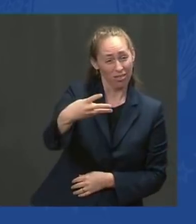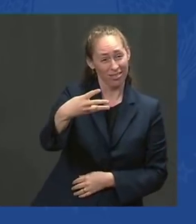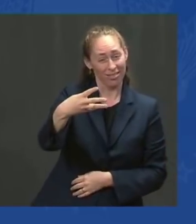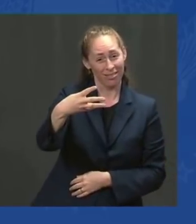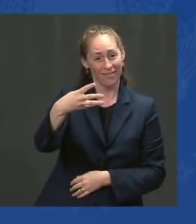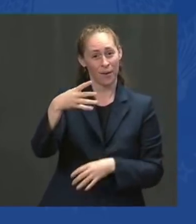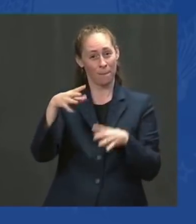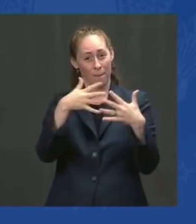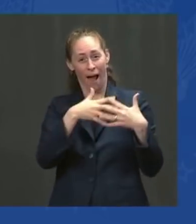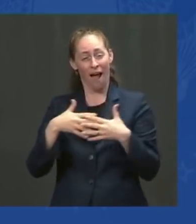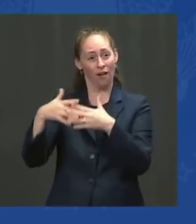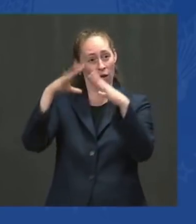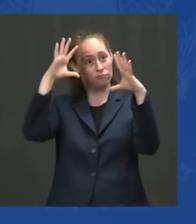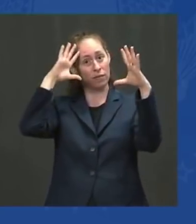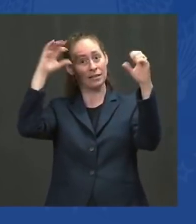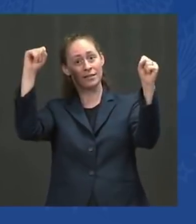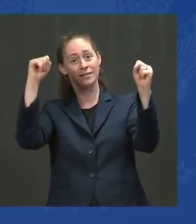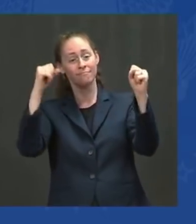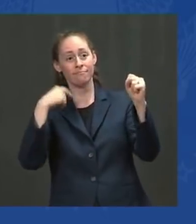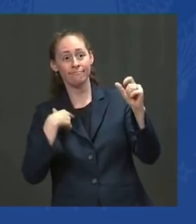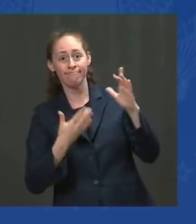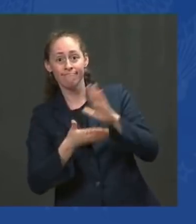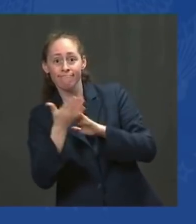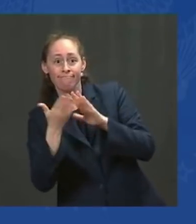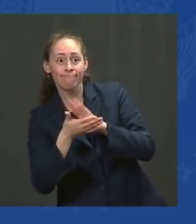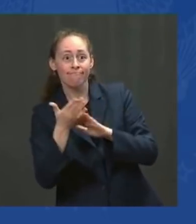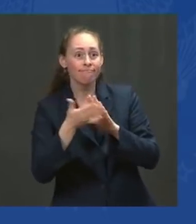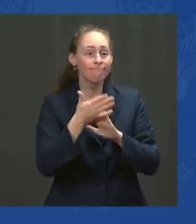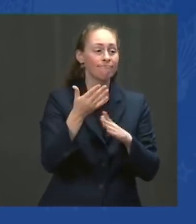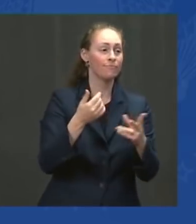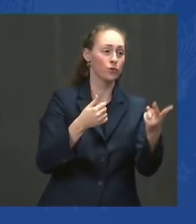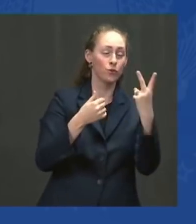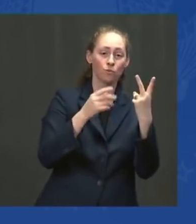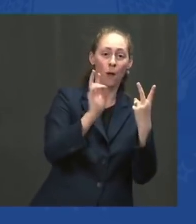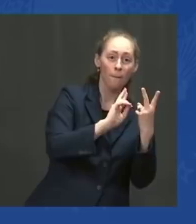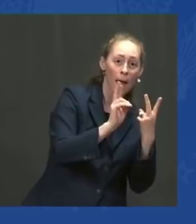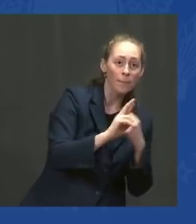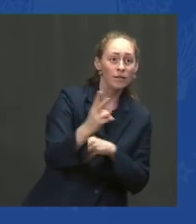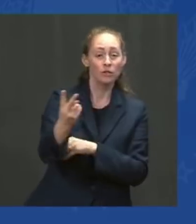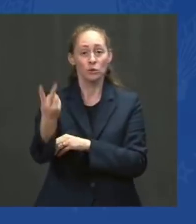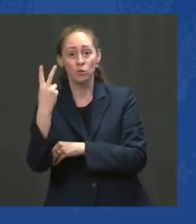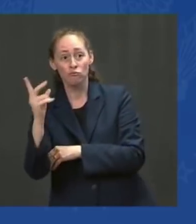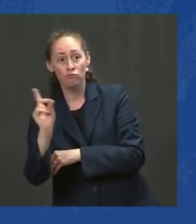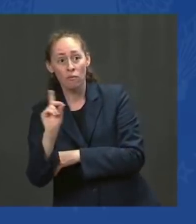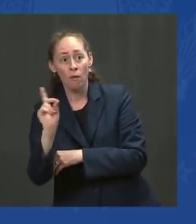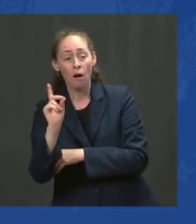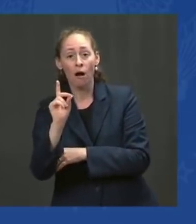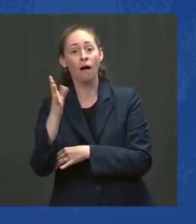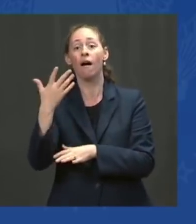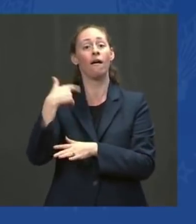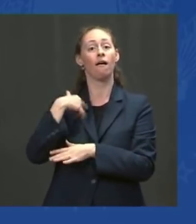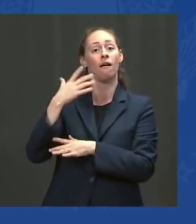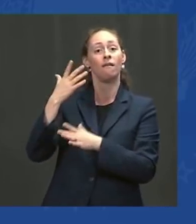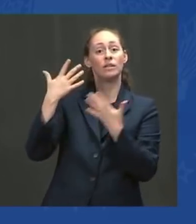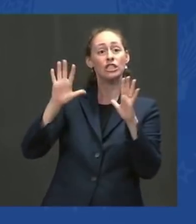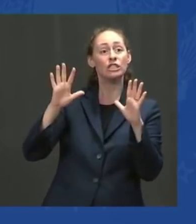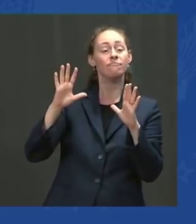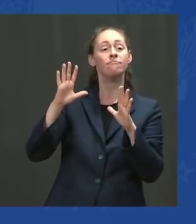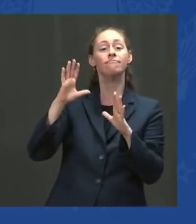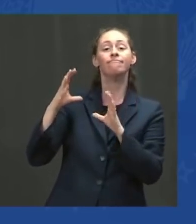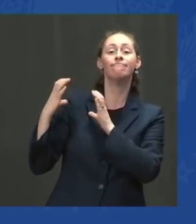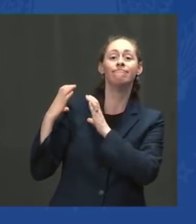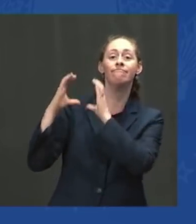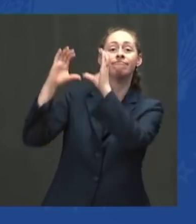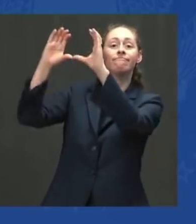念。在阿富汗的军人当中，都有 90% 是文盲啊，那更何况普通的老百